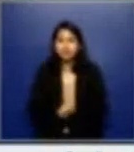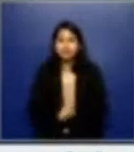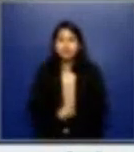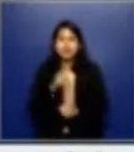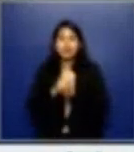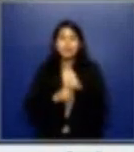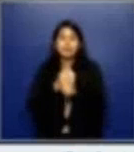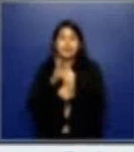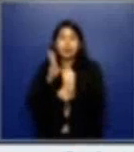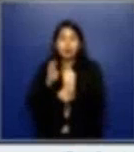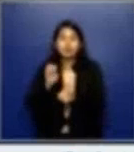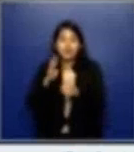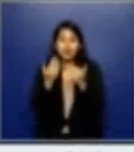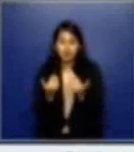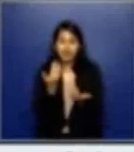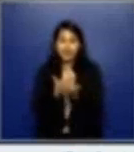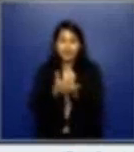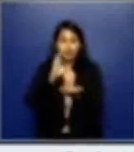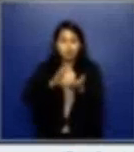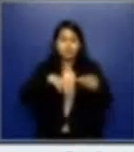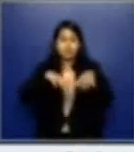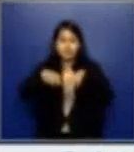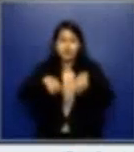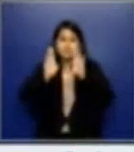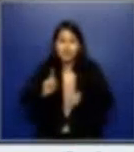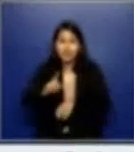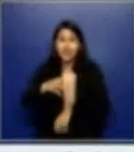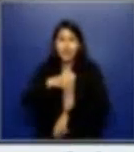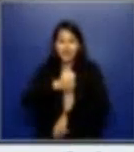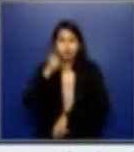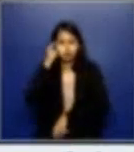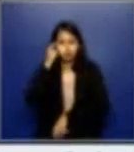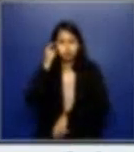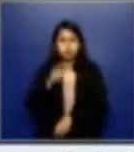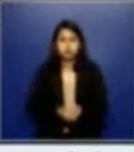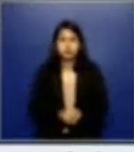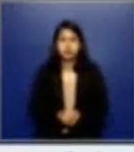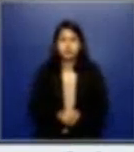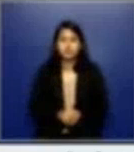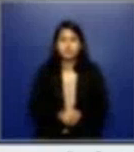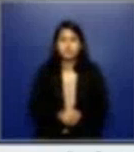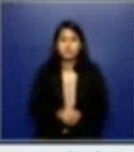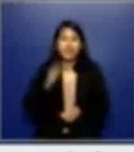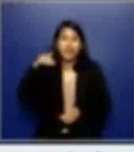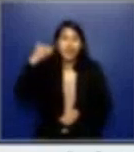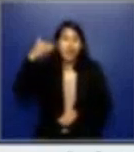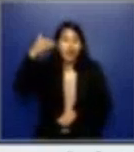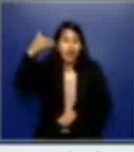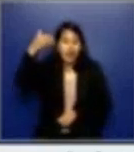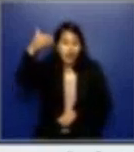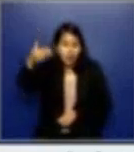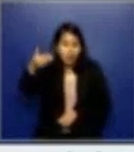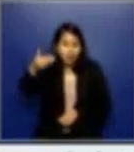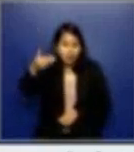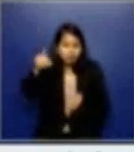แล้วปี64ที่จัดงบประมาณนี่จริงๆคืออะไรชาวบ้านอยากรู้อยากฟังทั้งสองฝ่ายแล้วในอนาคตต่อไปข้างหน้าเนี่